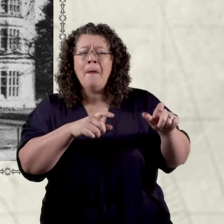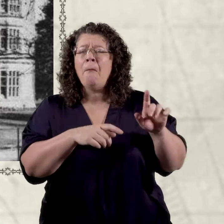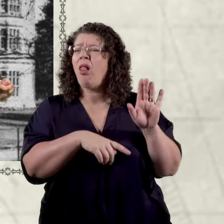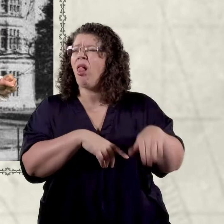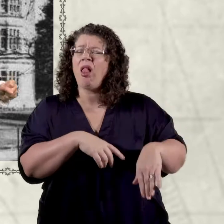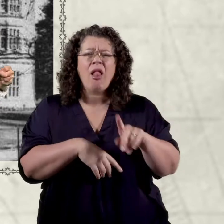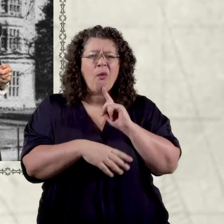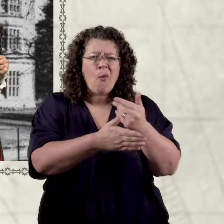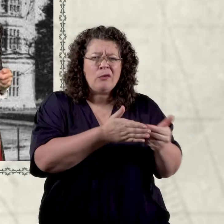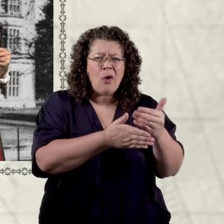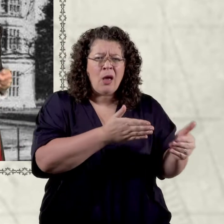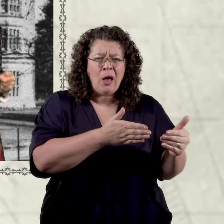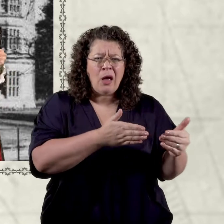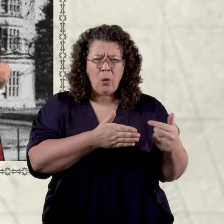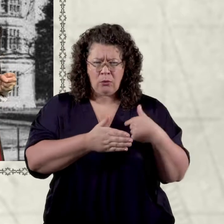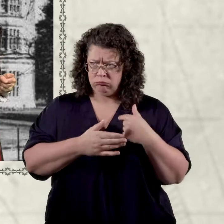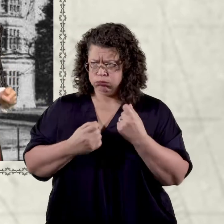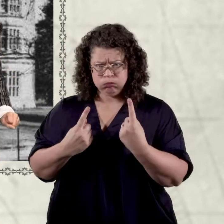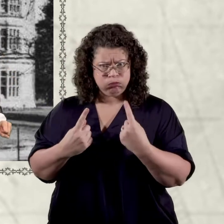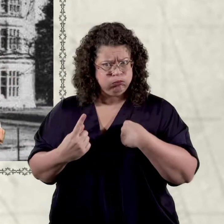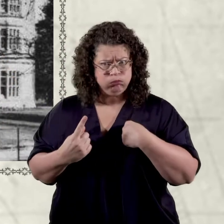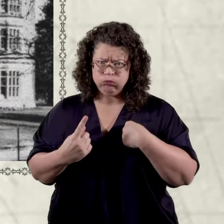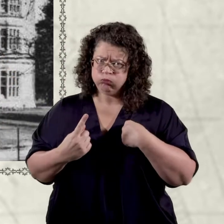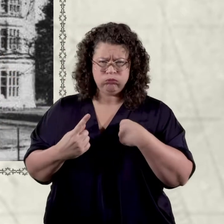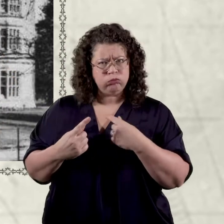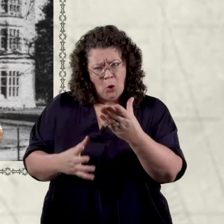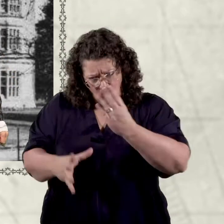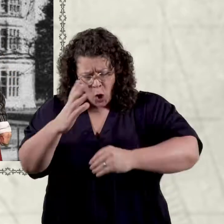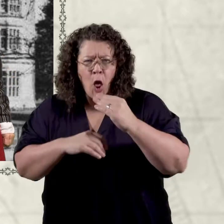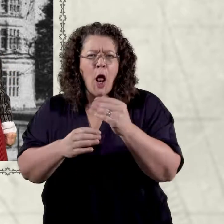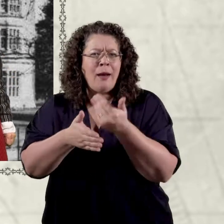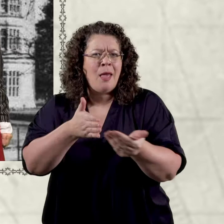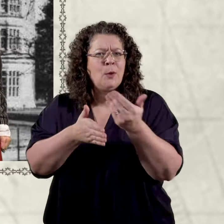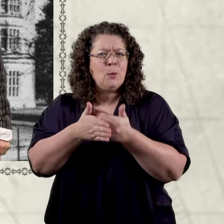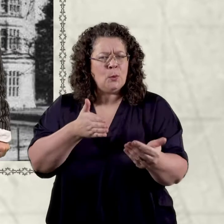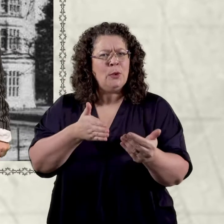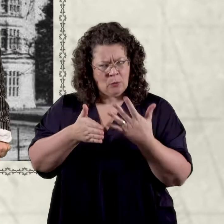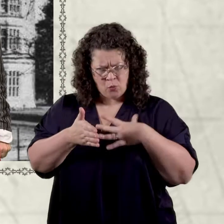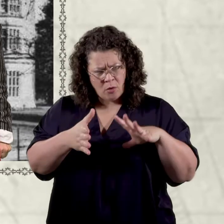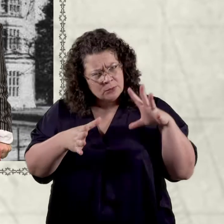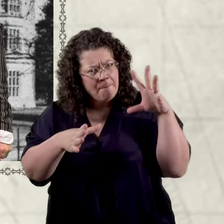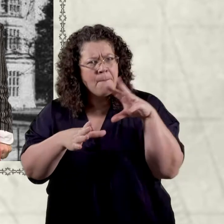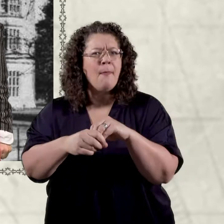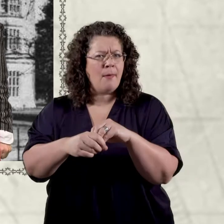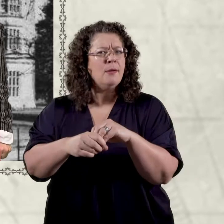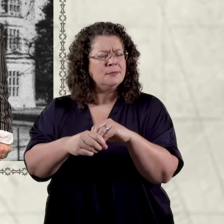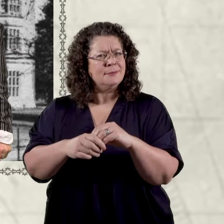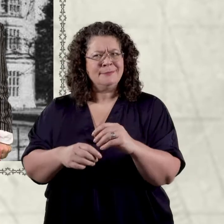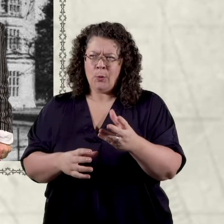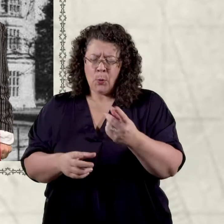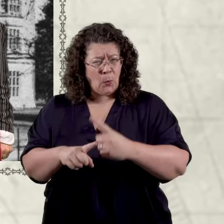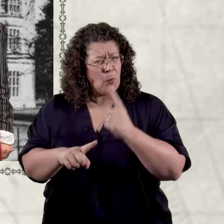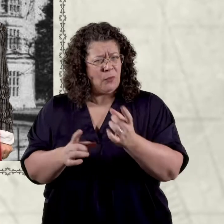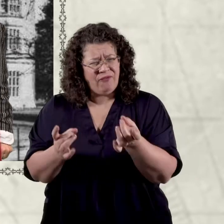ddysgu. Roedd yn rhaid i mi bod yn rhan ohoni ac fe es i ati i ddysgu'r iaith yn syth. Ond dyw